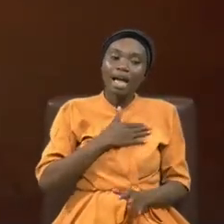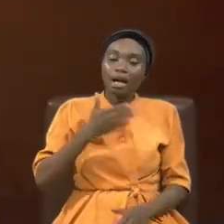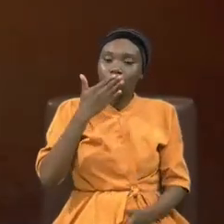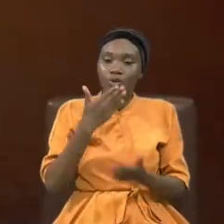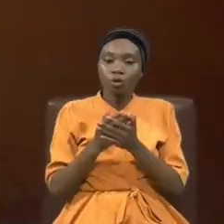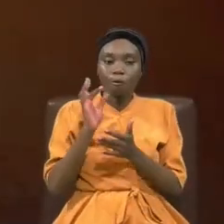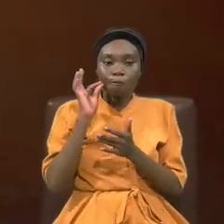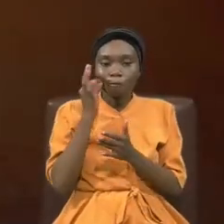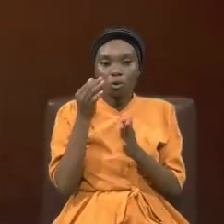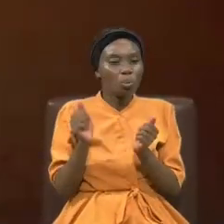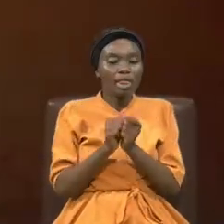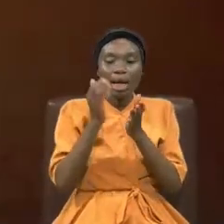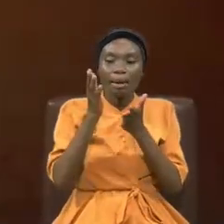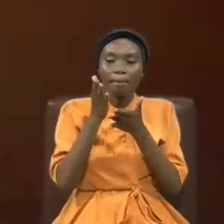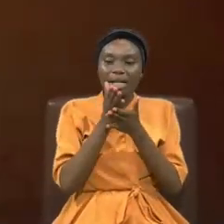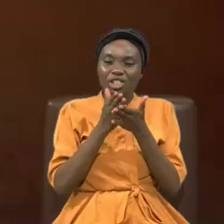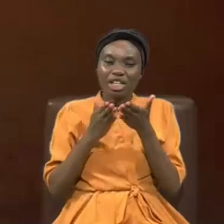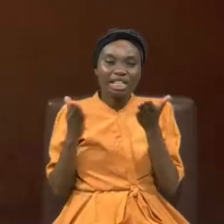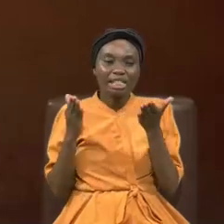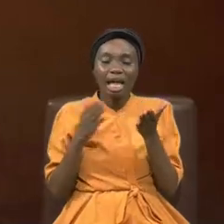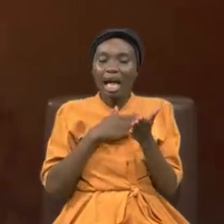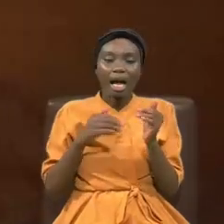fruits, exempte de duplicité,